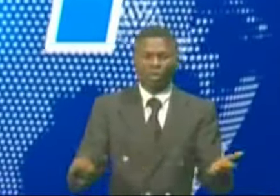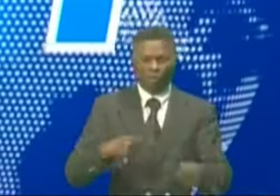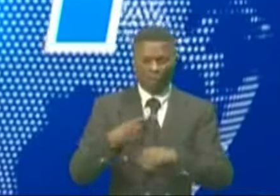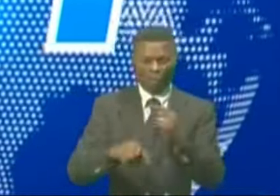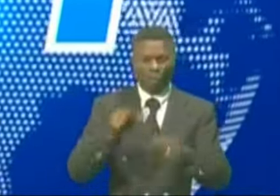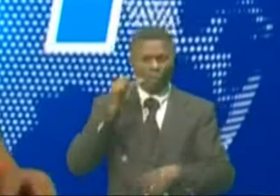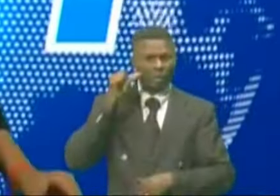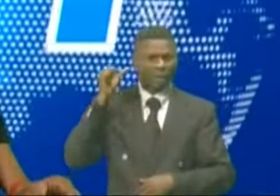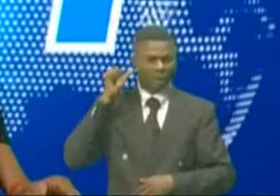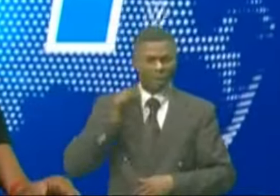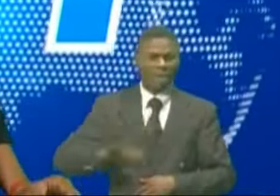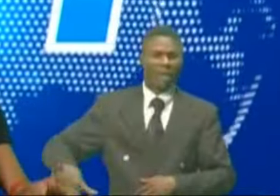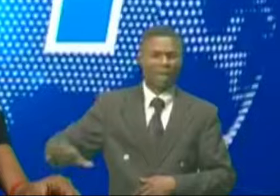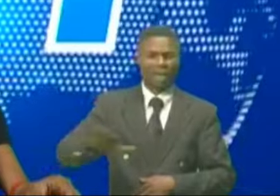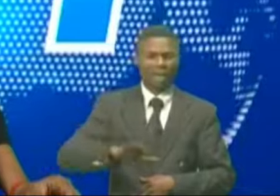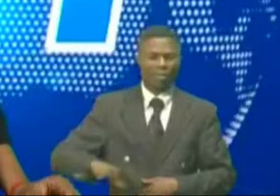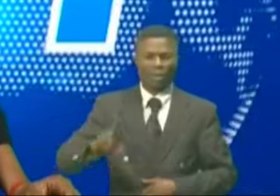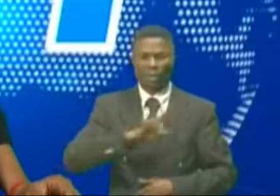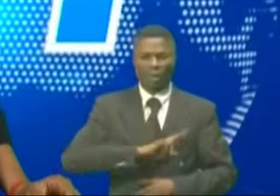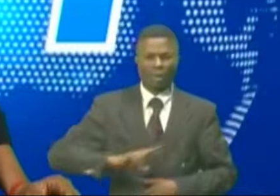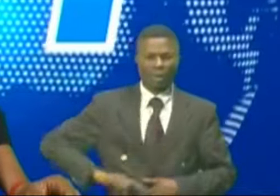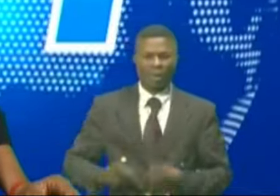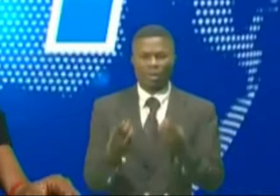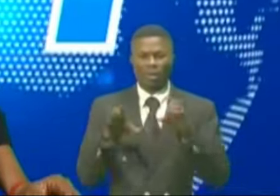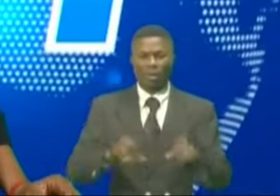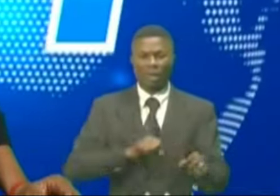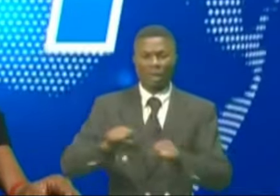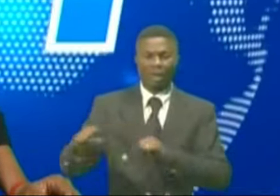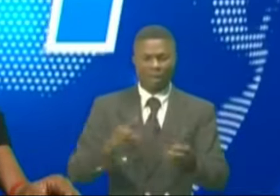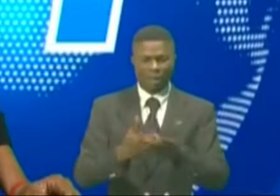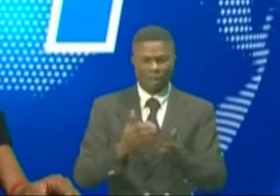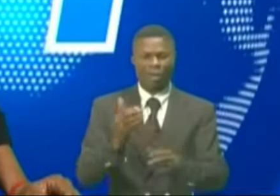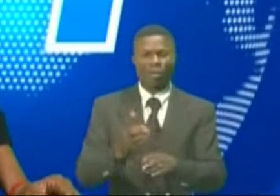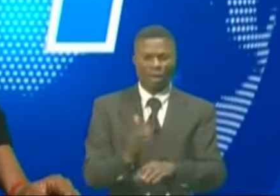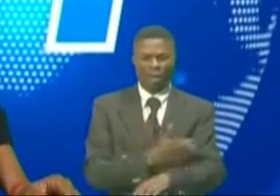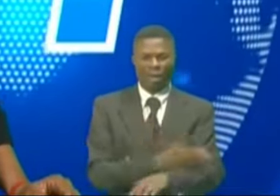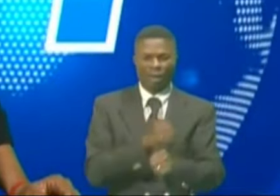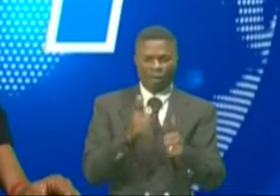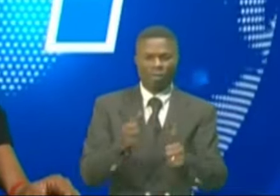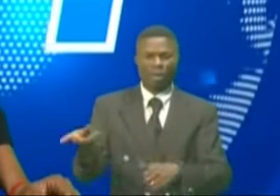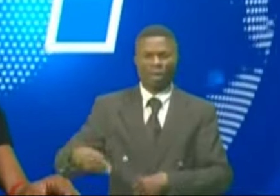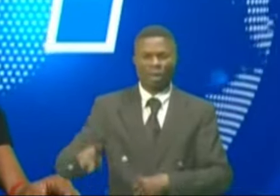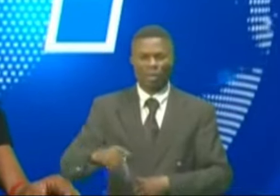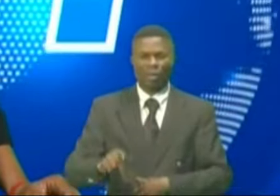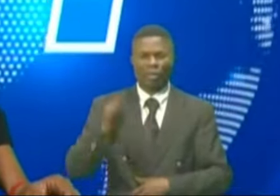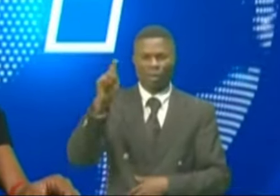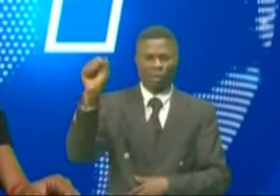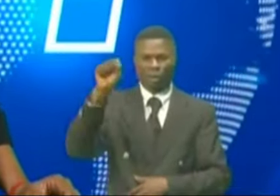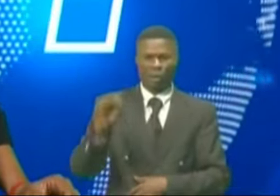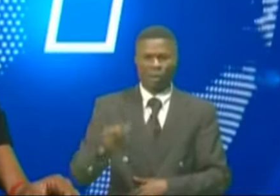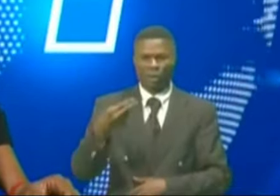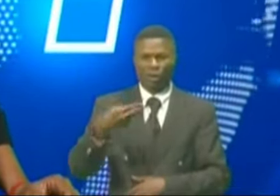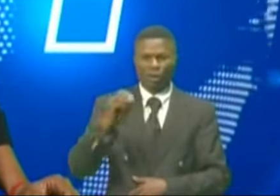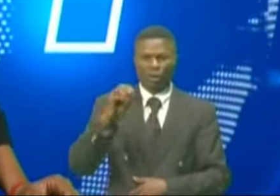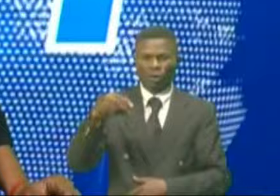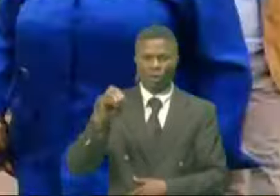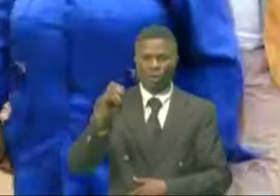sur toute l'étendue du territoire national. Ces épreuves se sont bien déroulées dans la province de la Tchopo et autres.